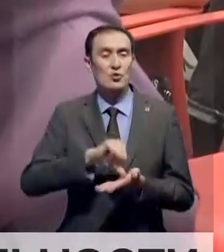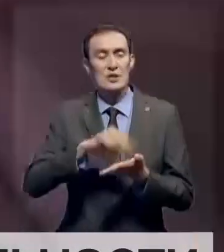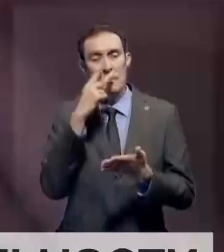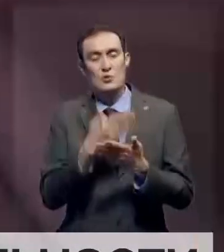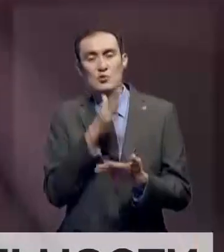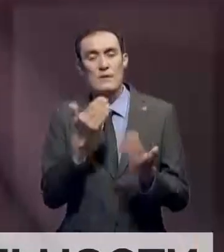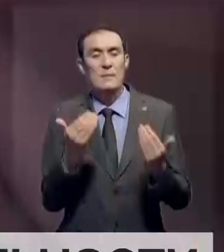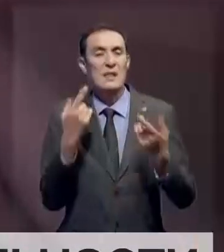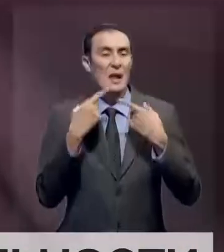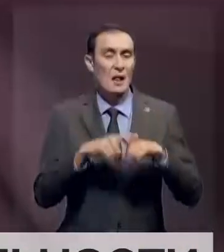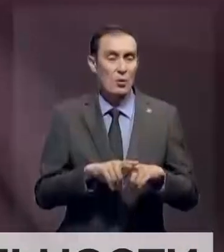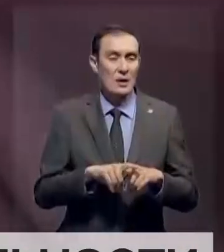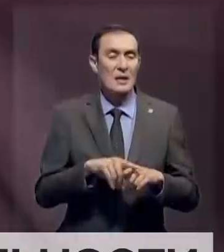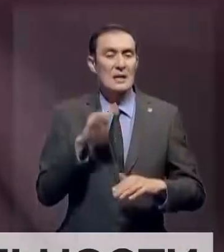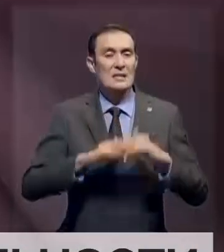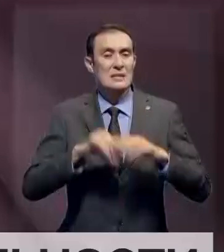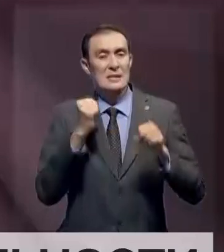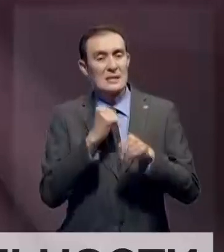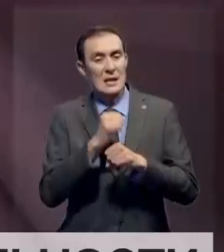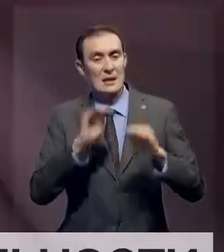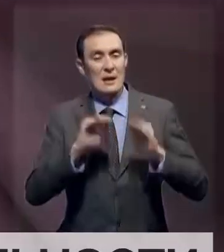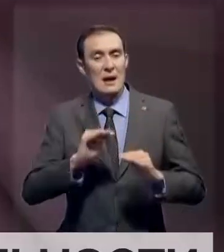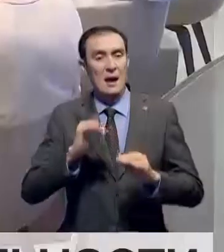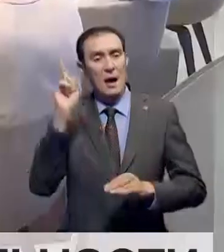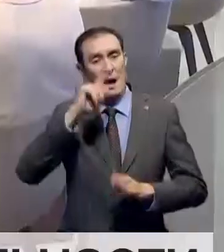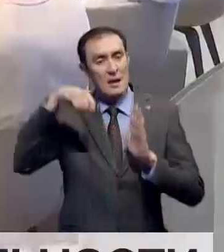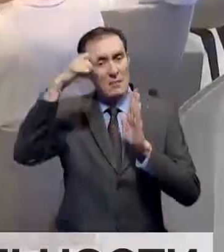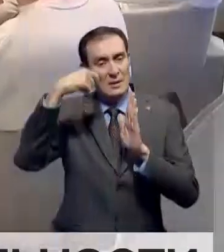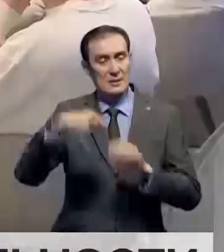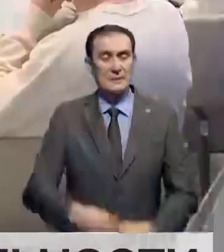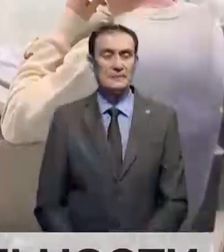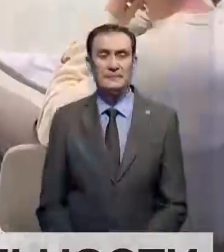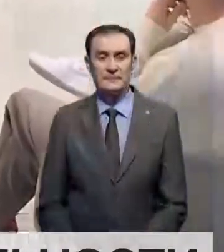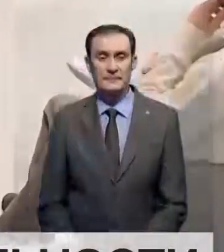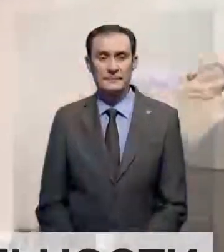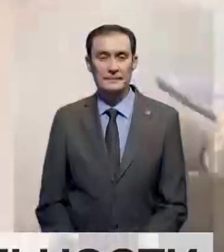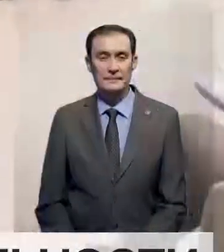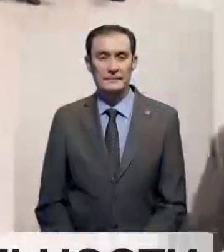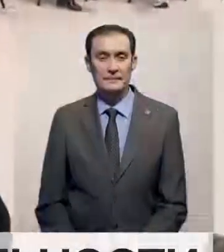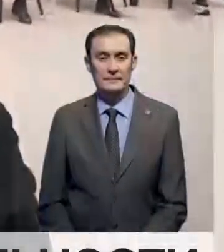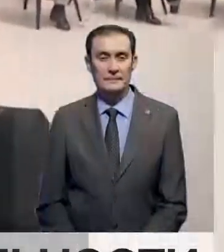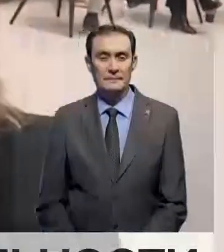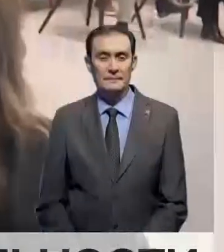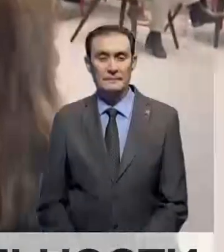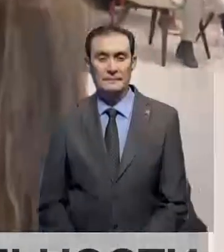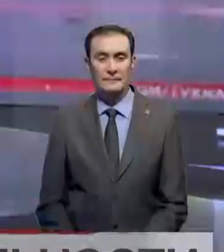покажут современные технологии создания анимации. Ульяна Хален, Рустамбек Успанов, Хабар 24.